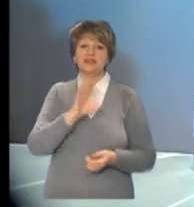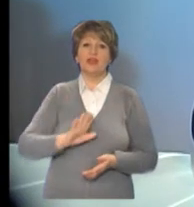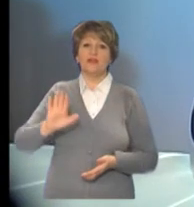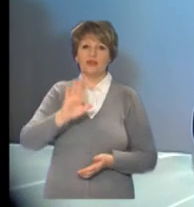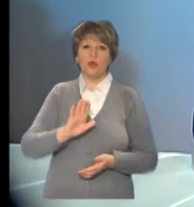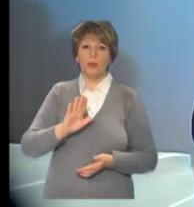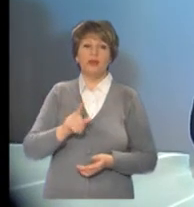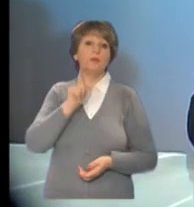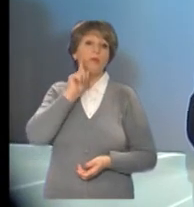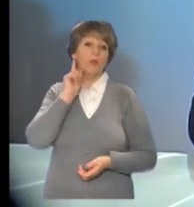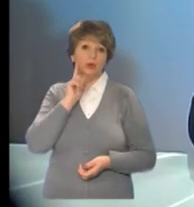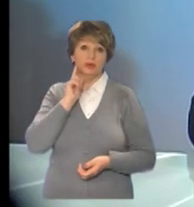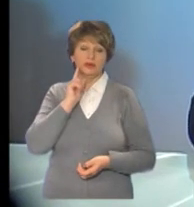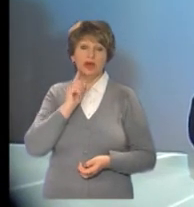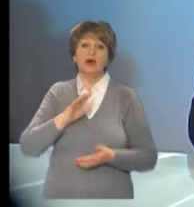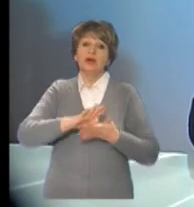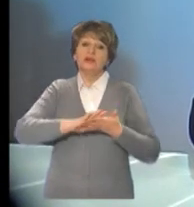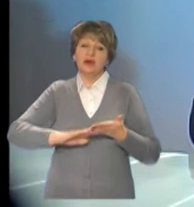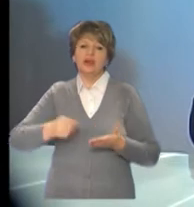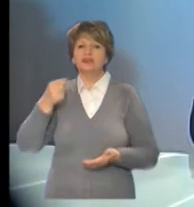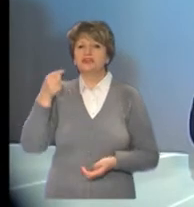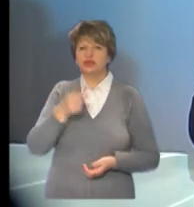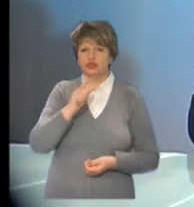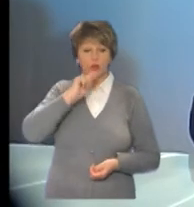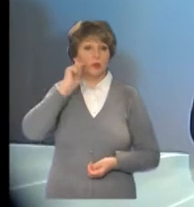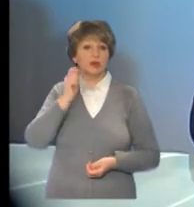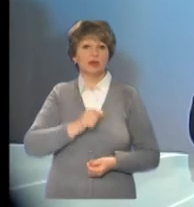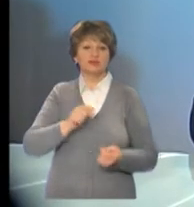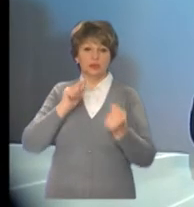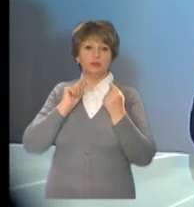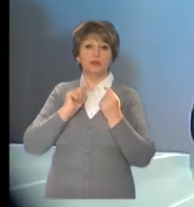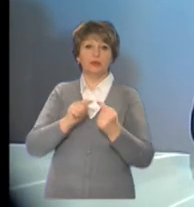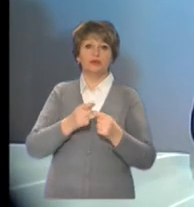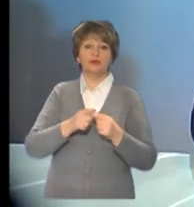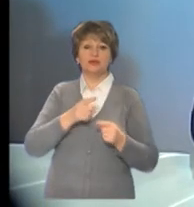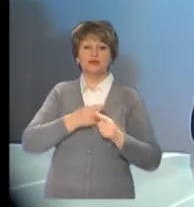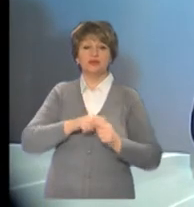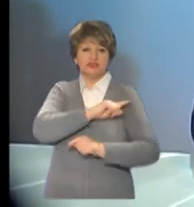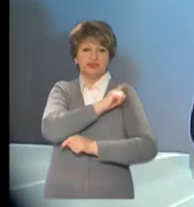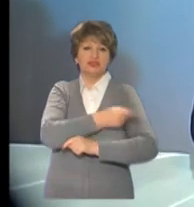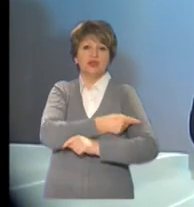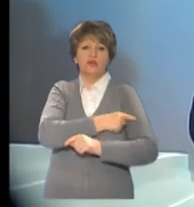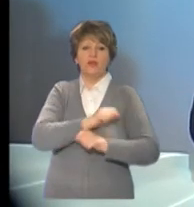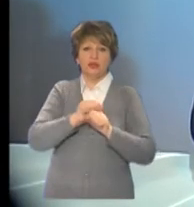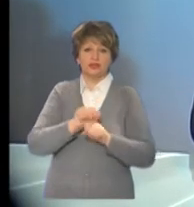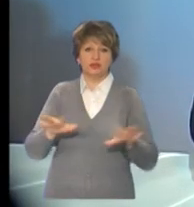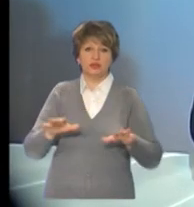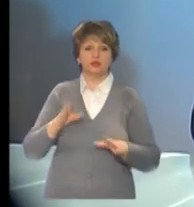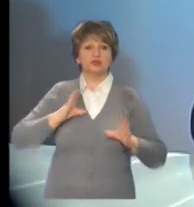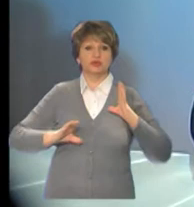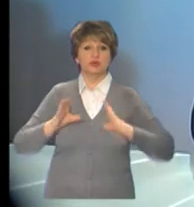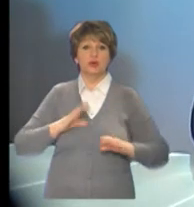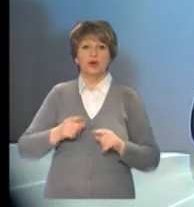Європою молодь. А згодом тисячі українців, протестуючи проти силового розгону студентів. Протягом